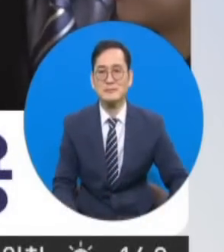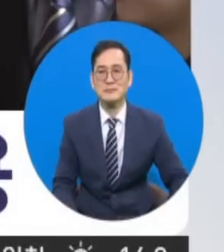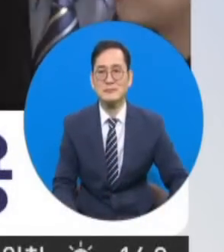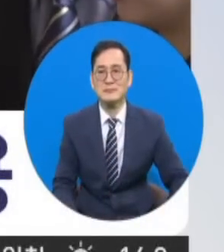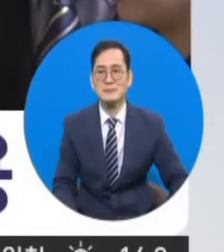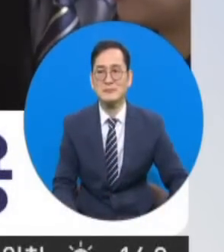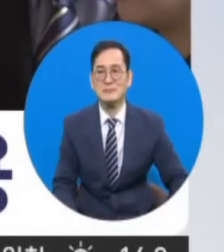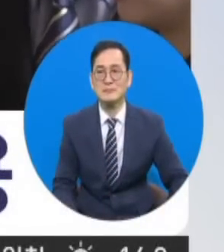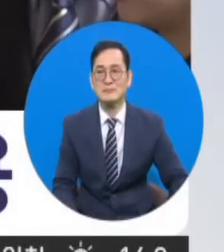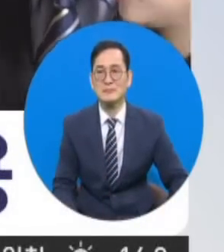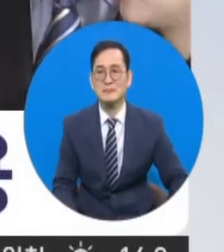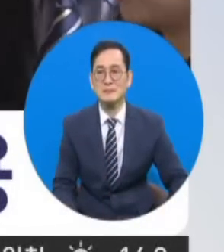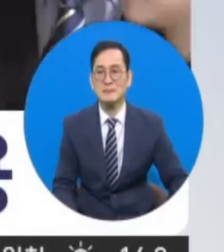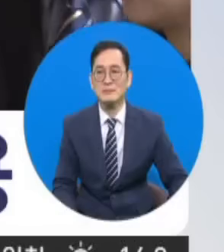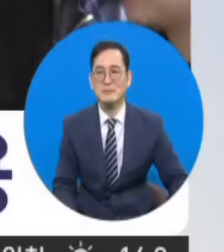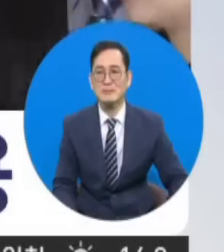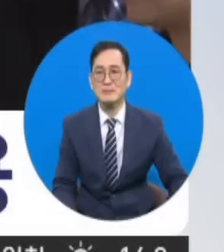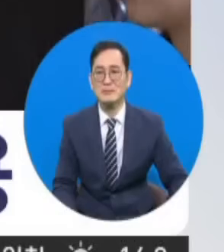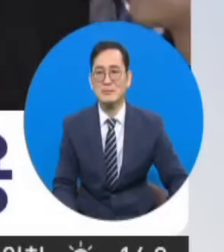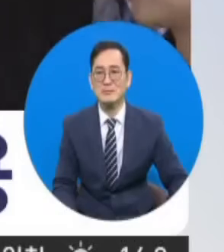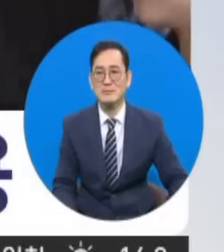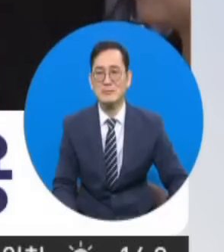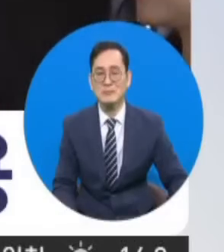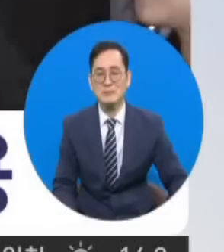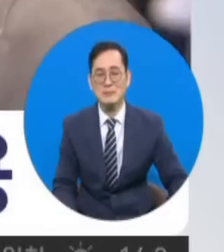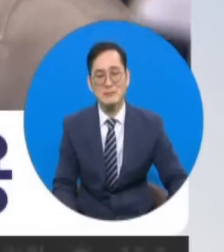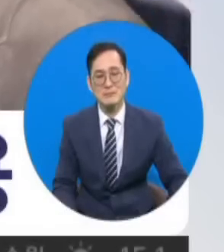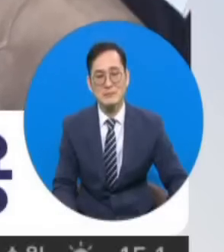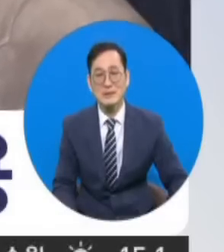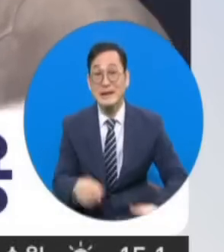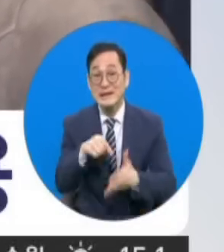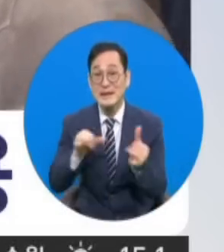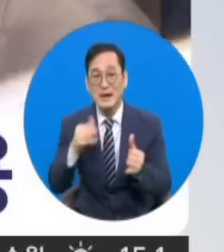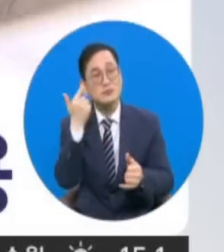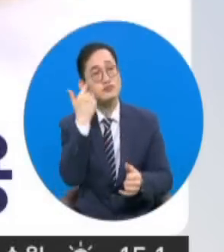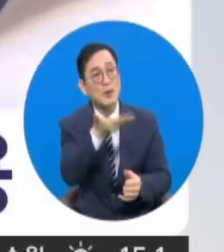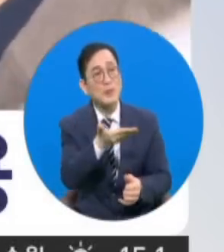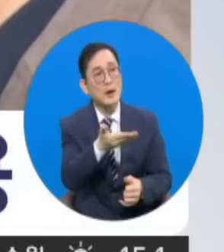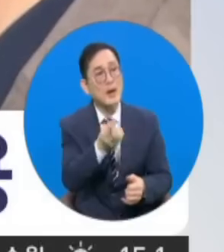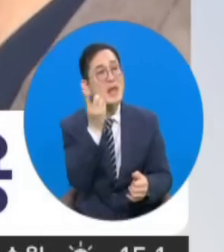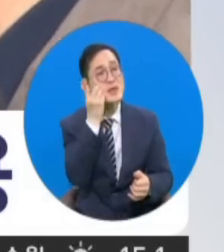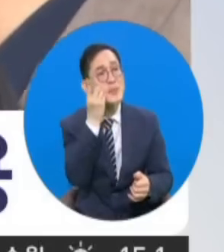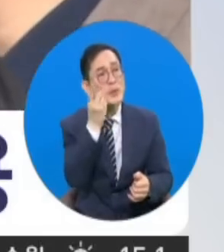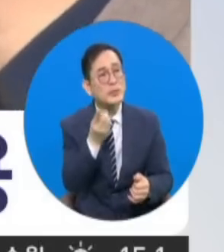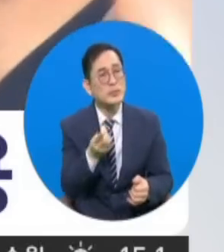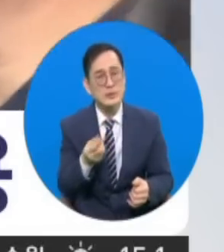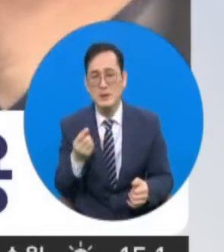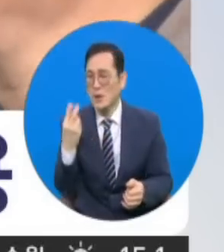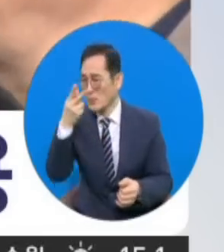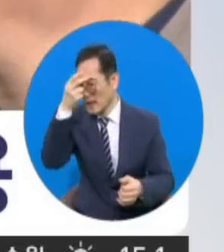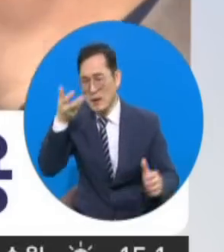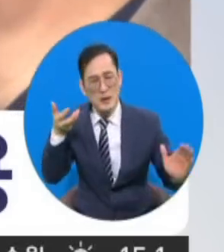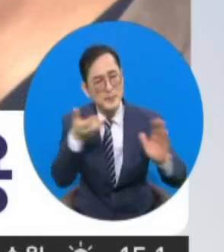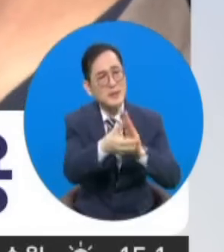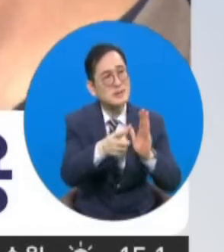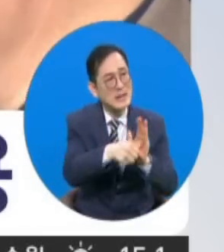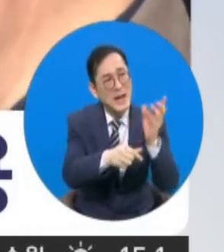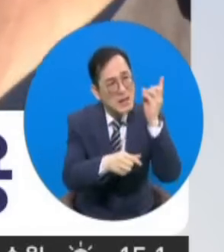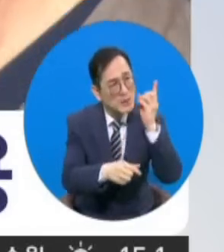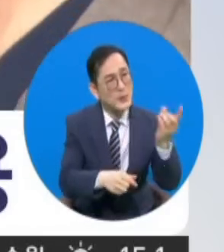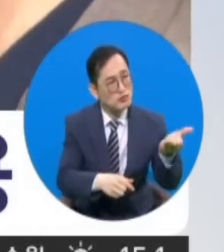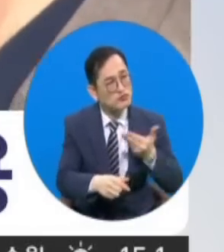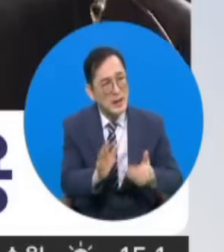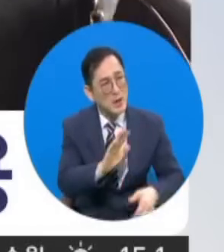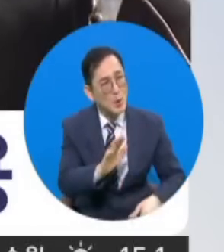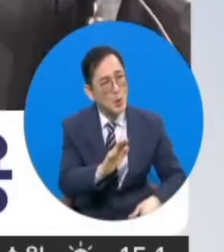때 현장에 없다가 그 다음날 이렇게 핸드폰을 제출했냐라고 물어보니까 자기가 그나마 바빴고 해서